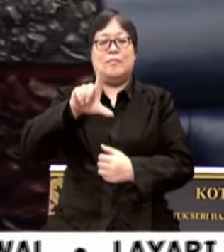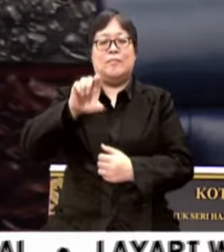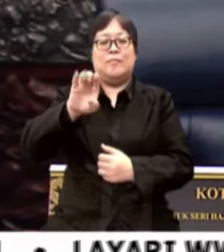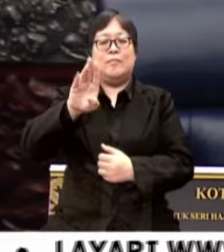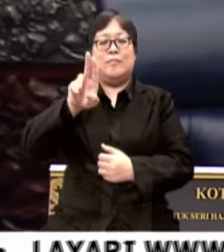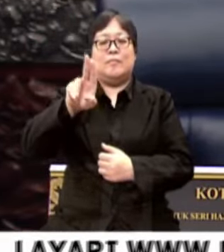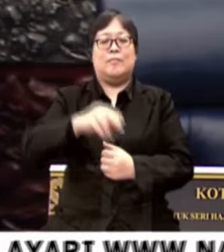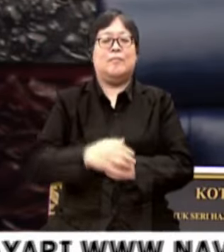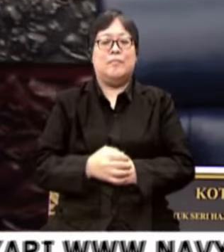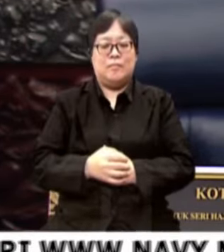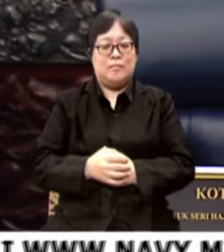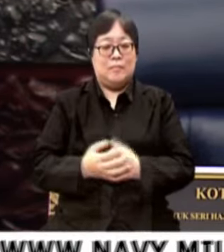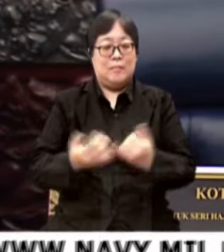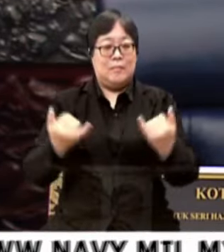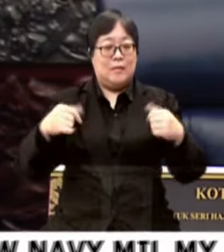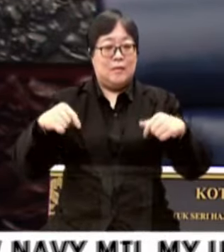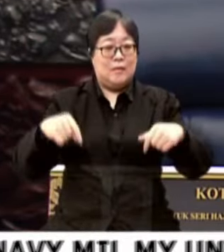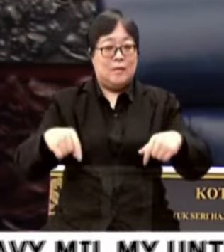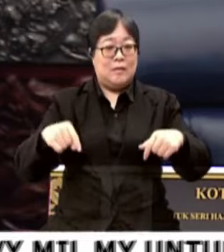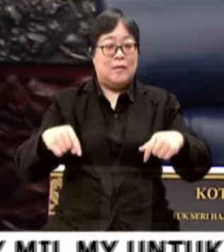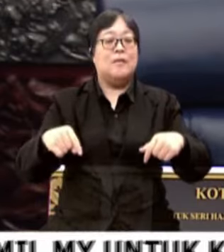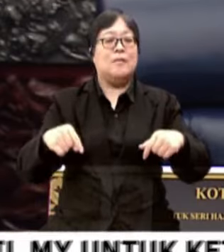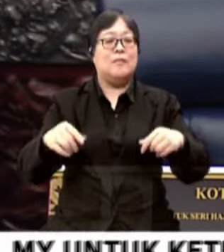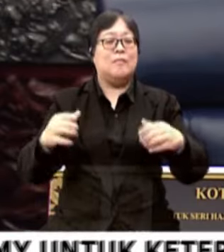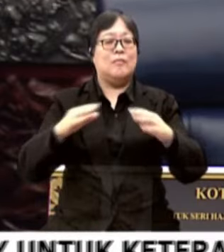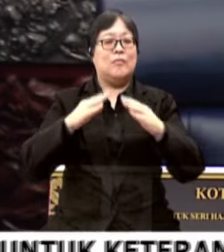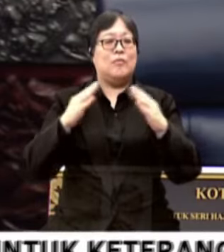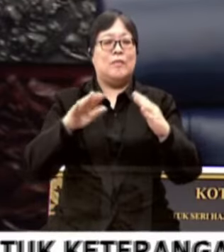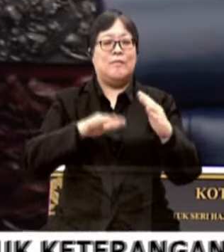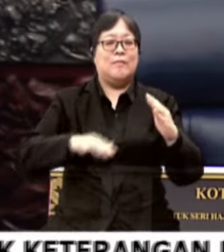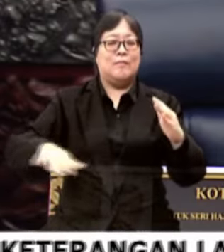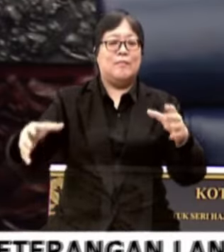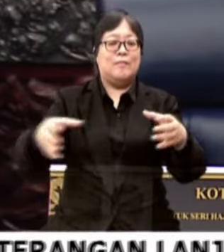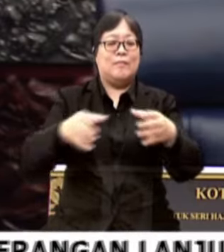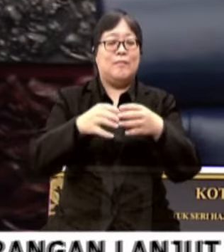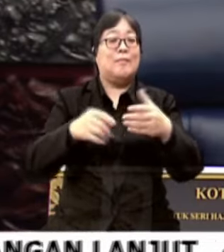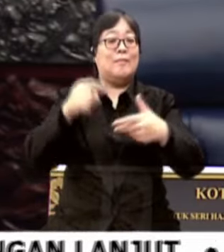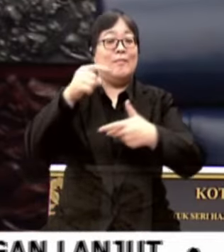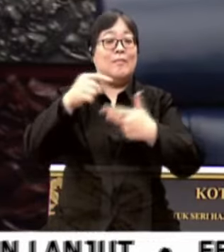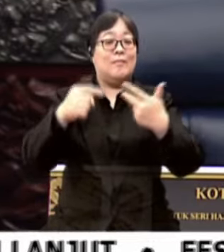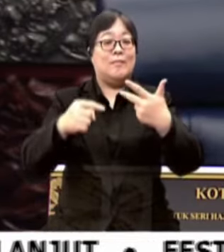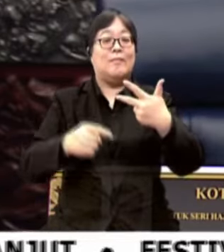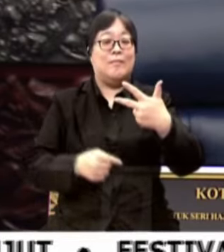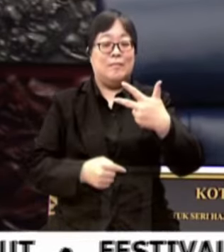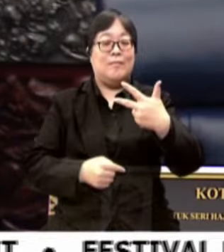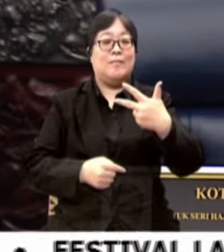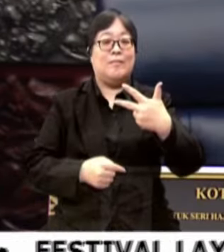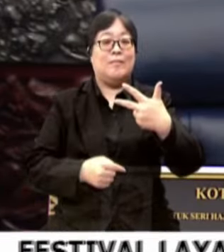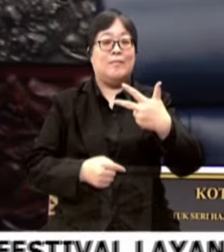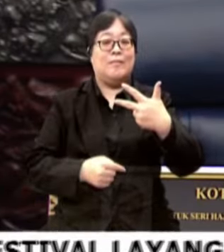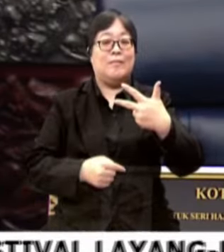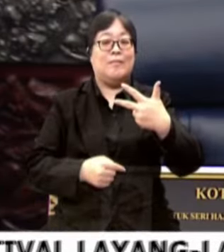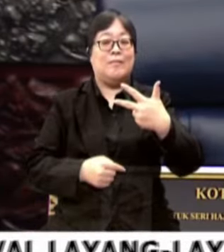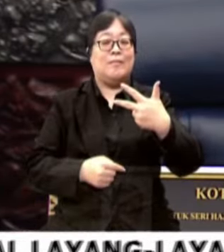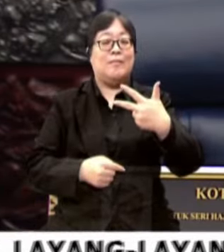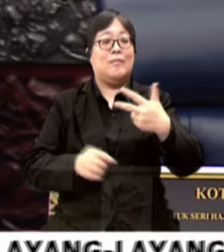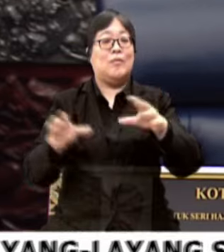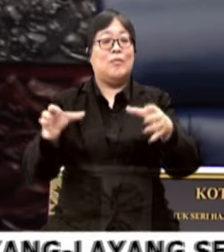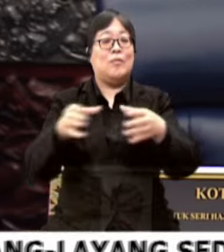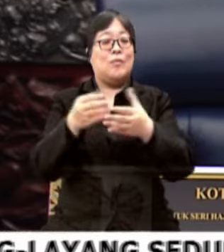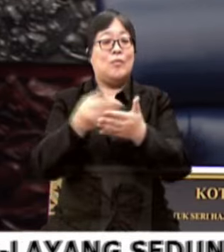Pada masa ini besi rumah Malaysia dikelaskan kepada tiga kategori kumpulan pendapatan